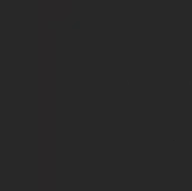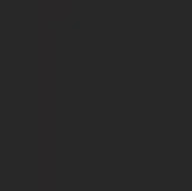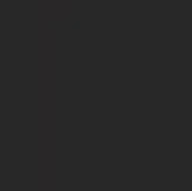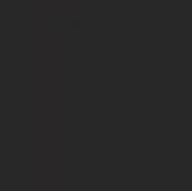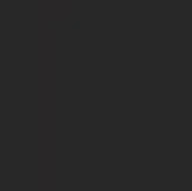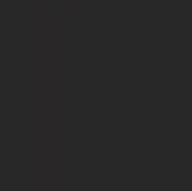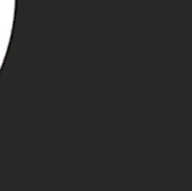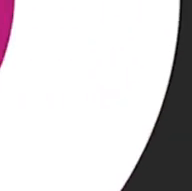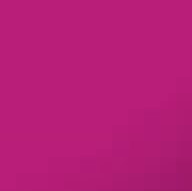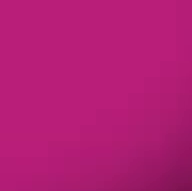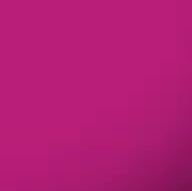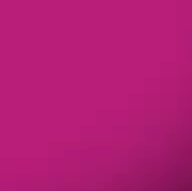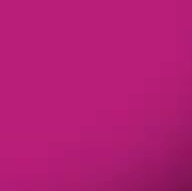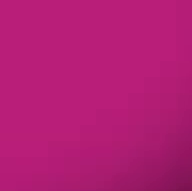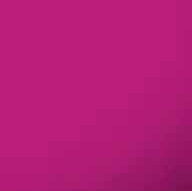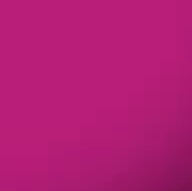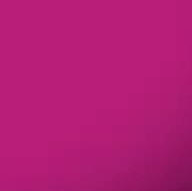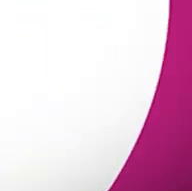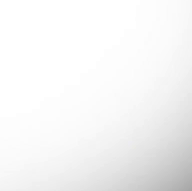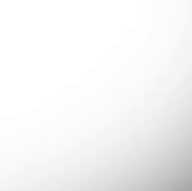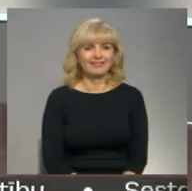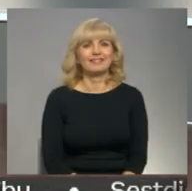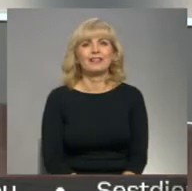Re, viss ēters ir te!